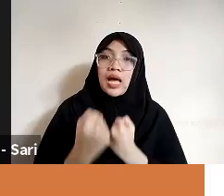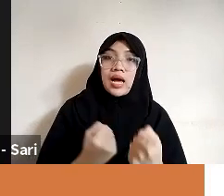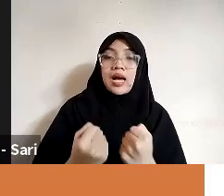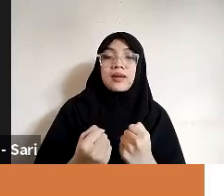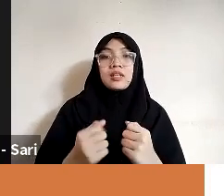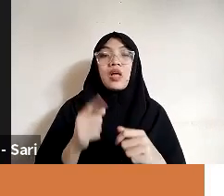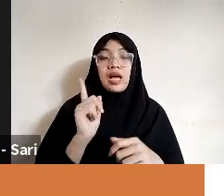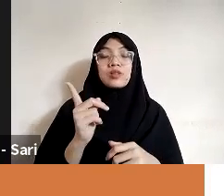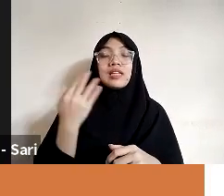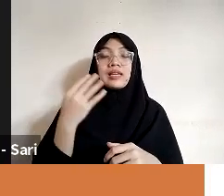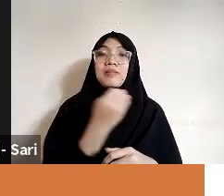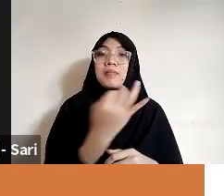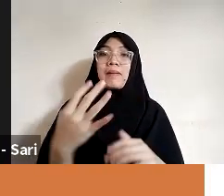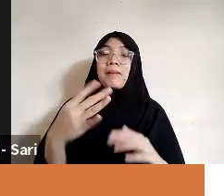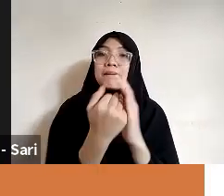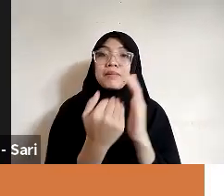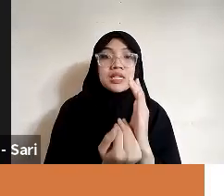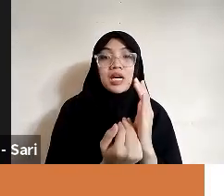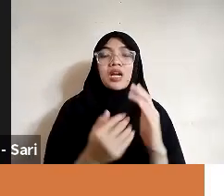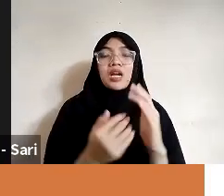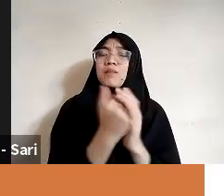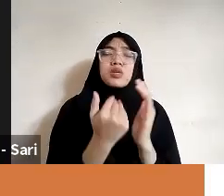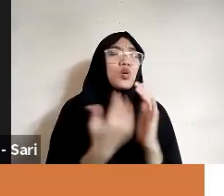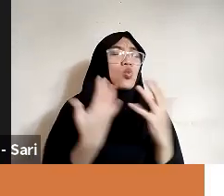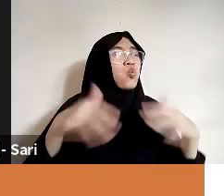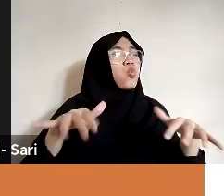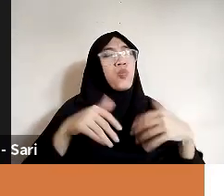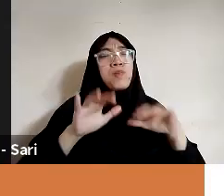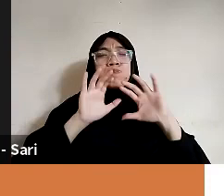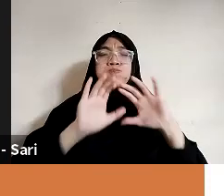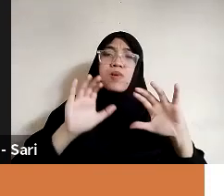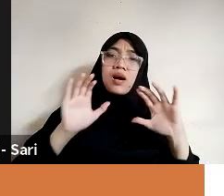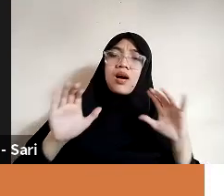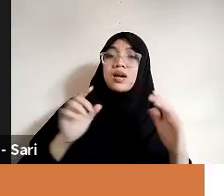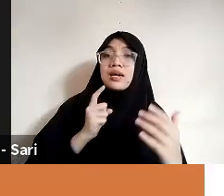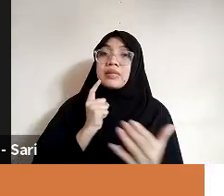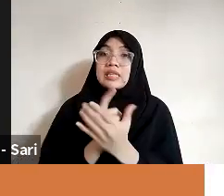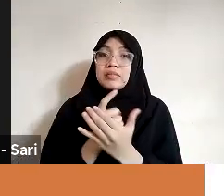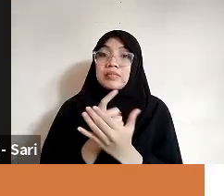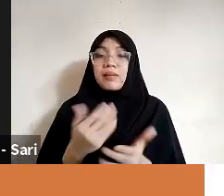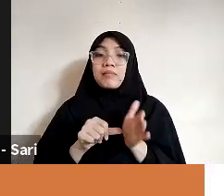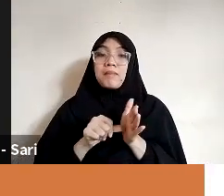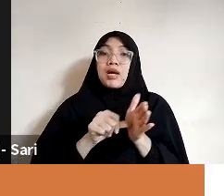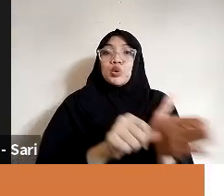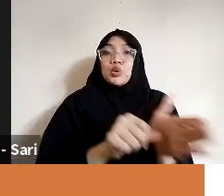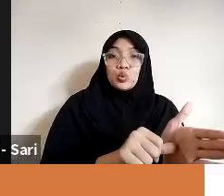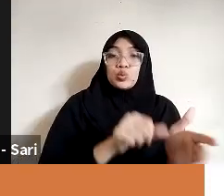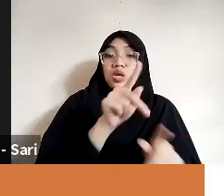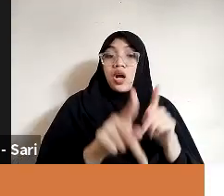beberapa kebijakan, ada banyak sekali. Prinsipnya adalah membantu agar supaya kalau dalam bidang